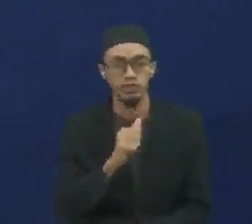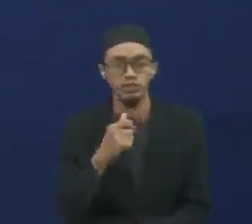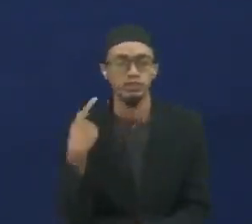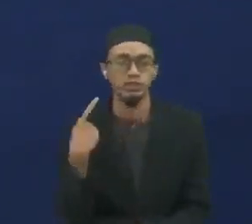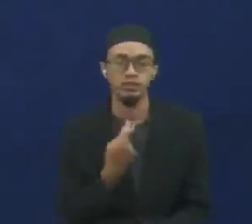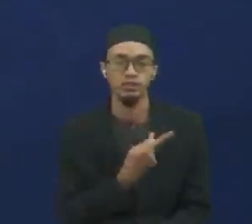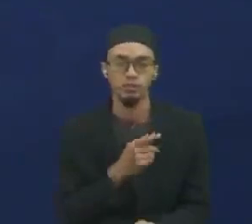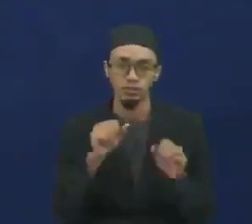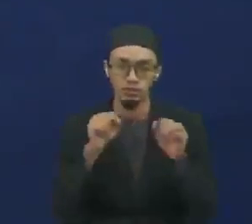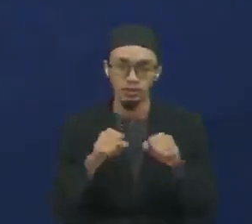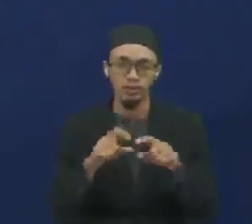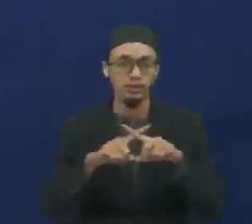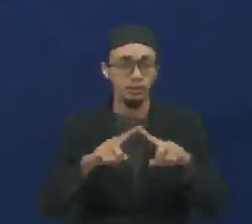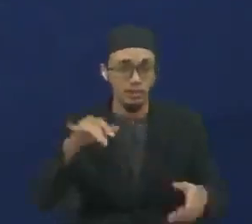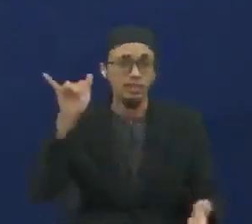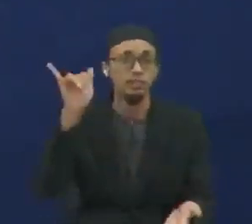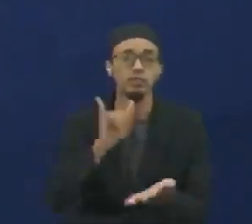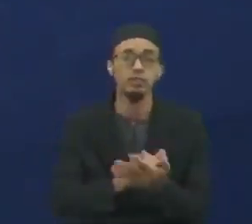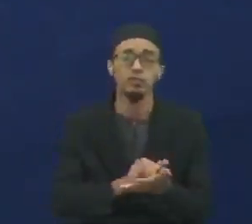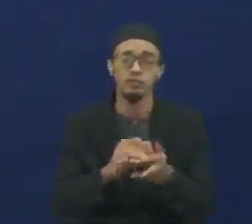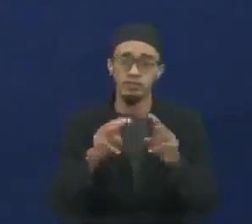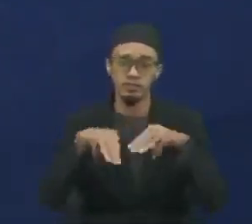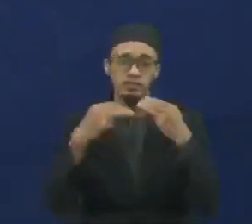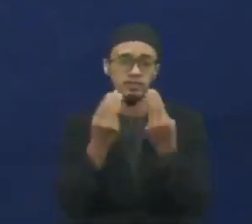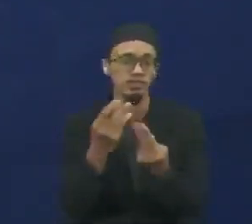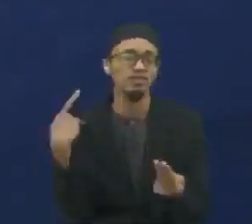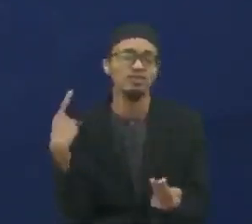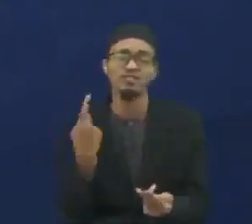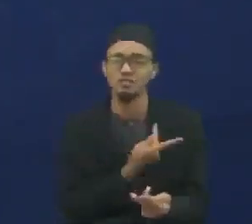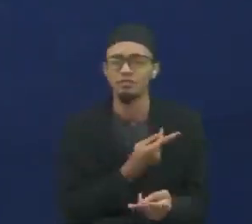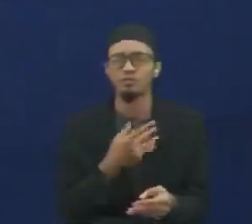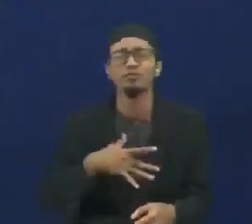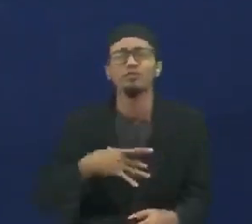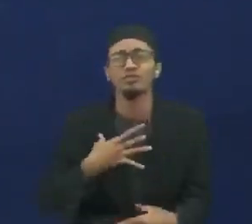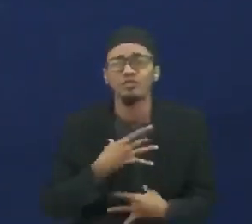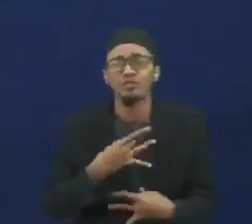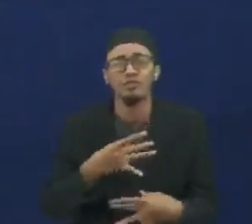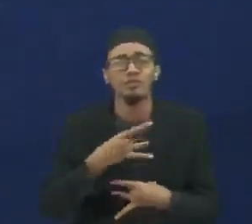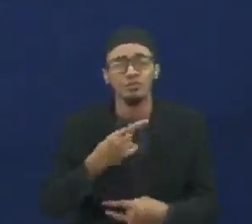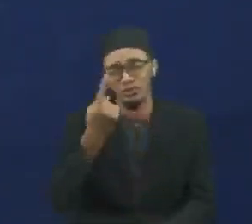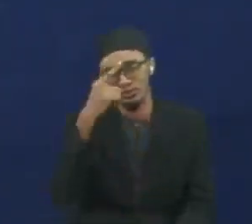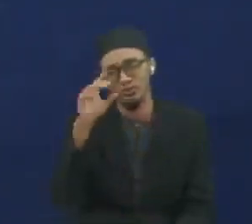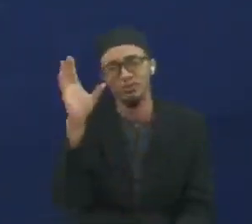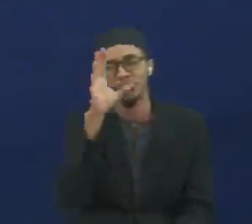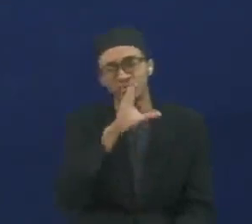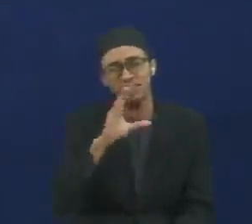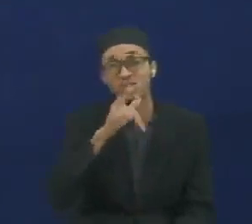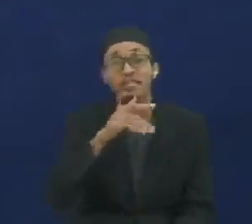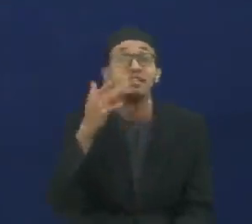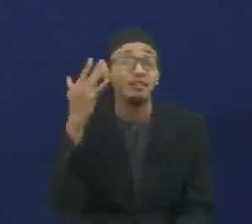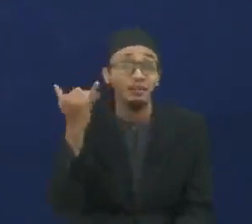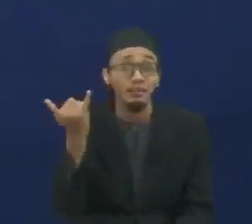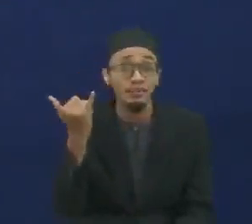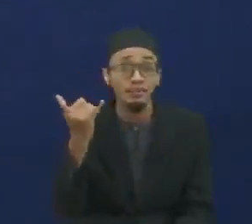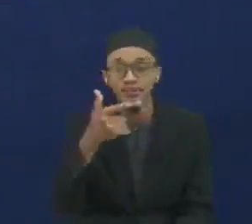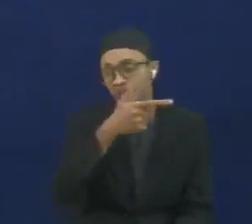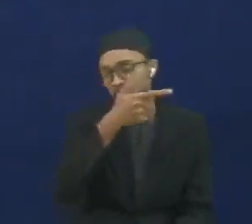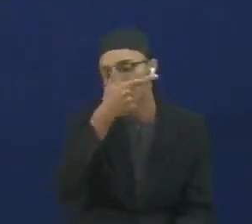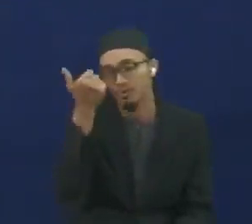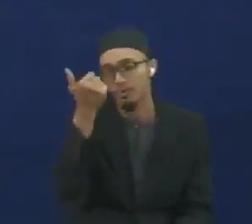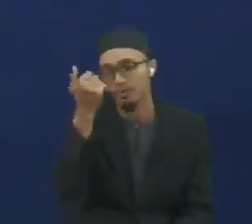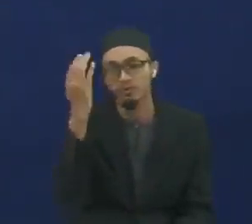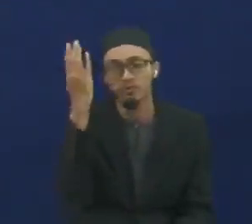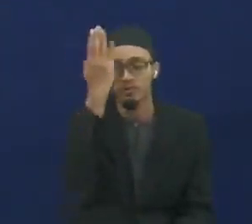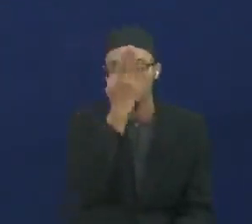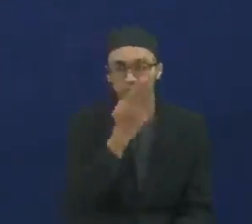cari-cari. Sebab apa? Antara faktor utama dia adalah jahil, kejahilan. Jahil